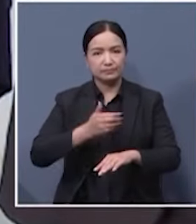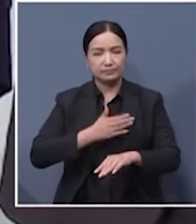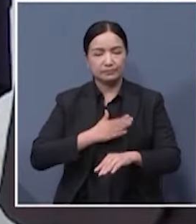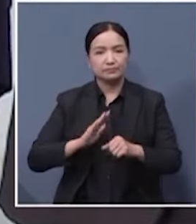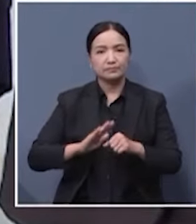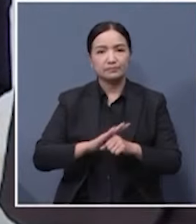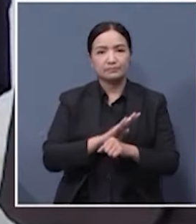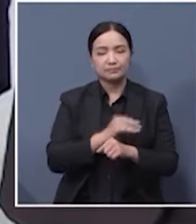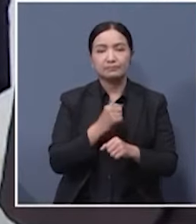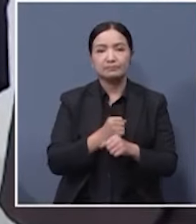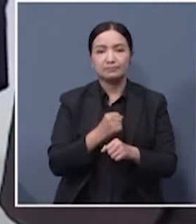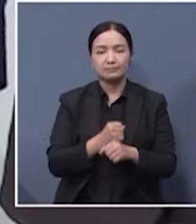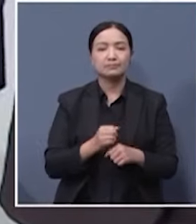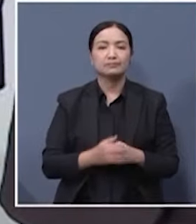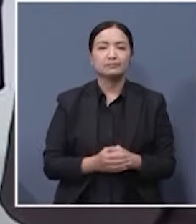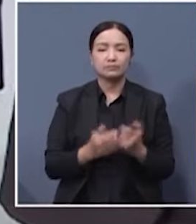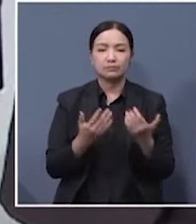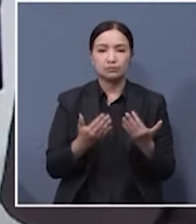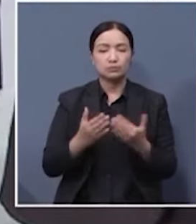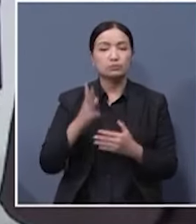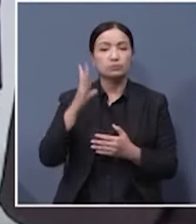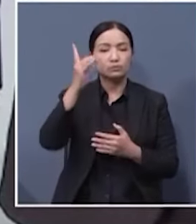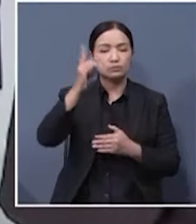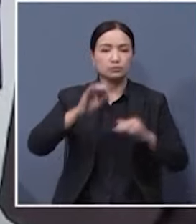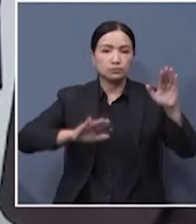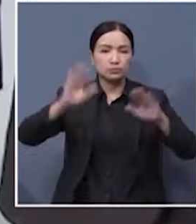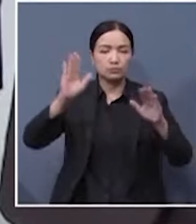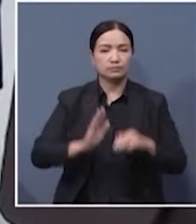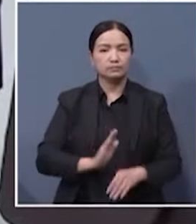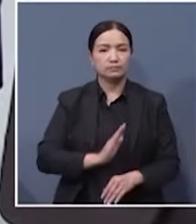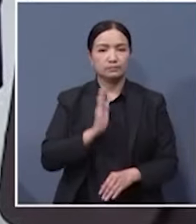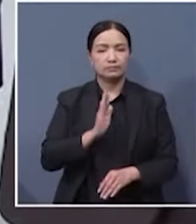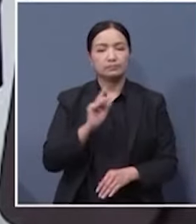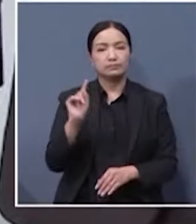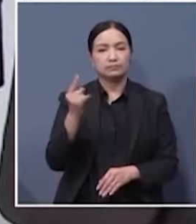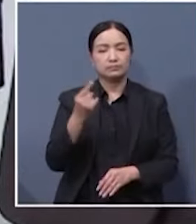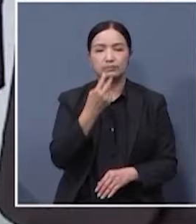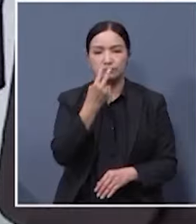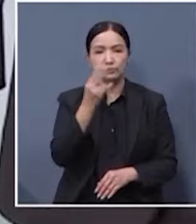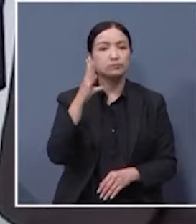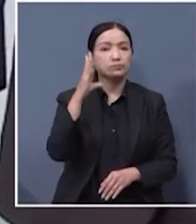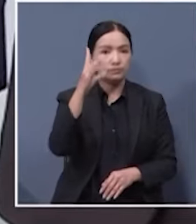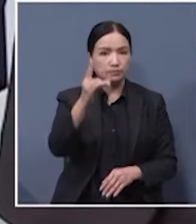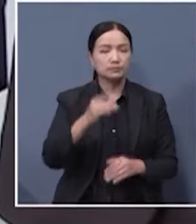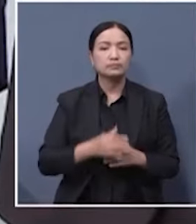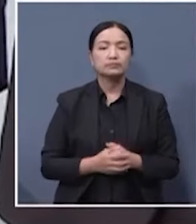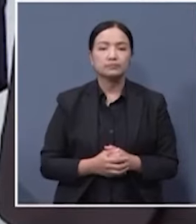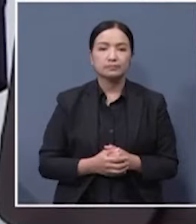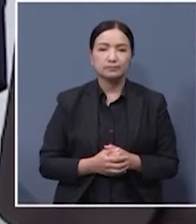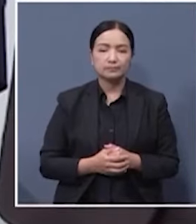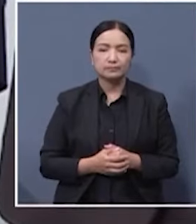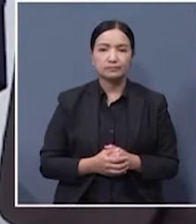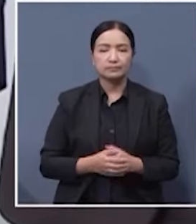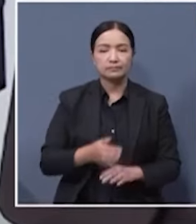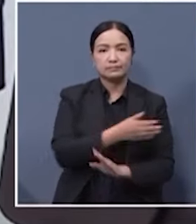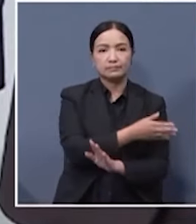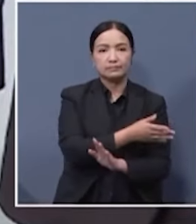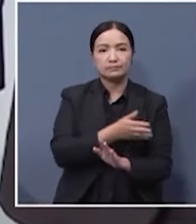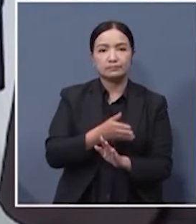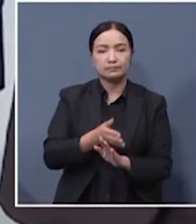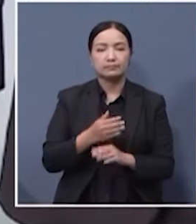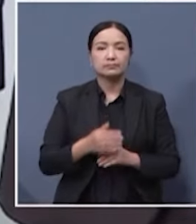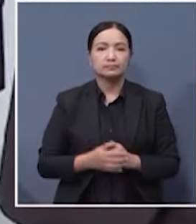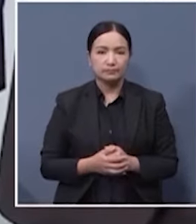แล้วก็รอดูผลโหวตพรุ่งนี้กันอีกทีให้เป็นทางการนะคะแล้วก็แน่นอนค่ะว่าตลอดเวลาที่ผ่านมานะ